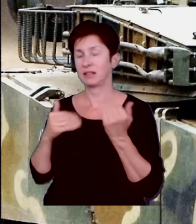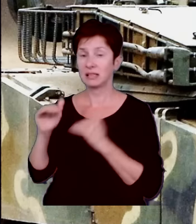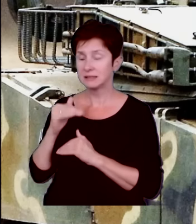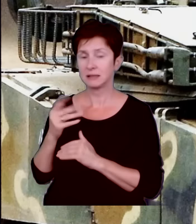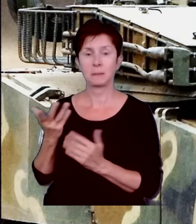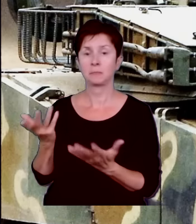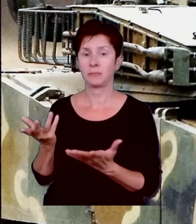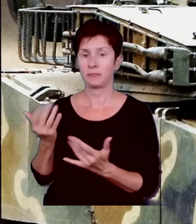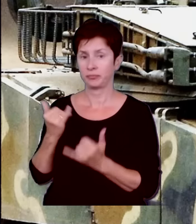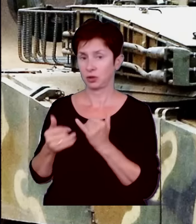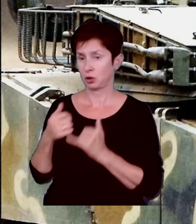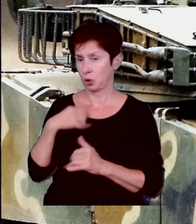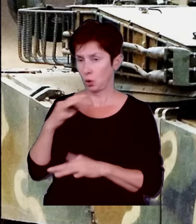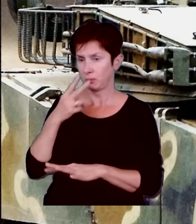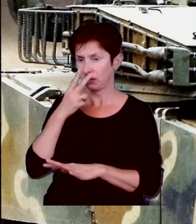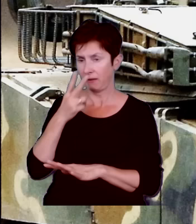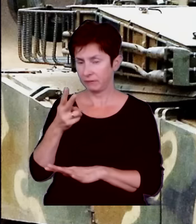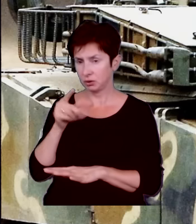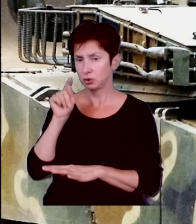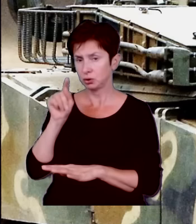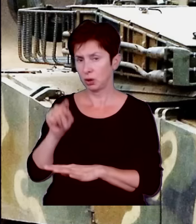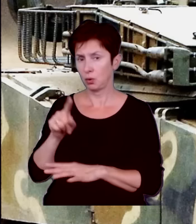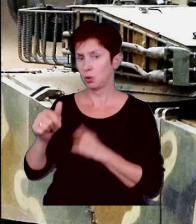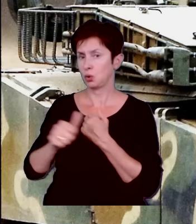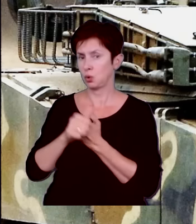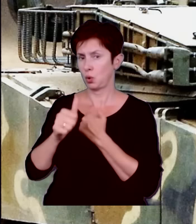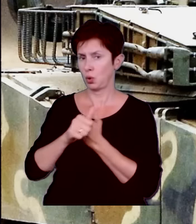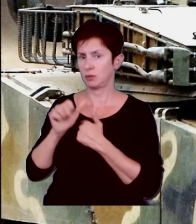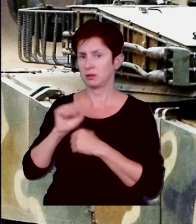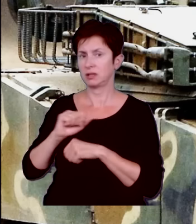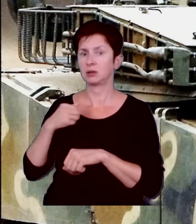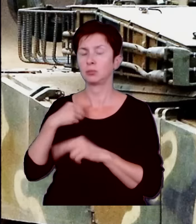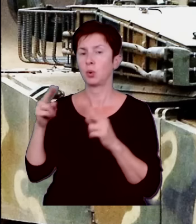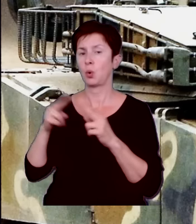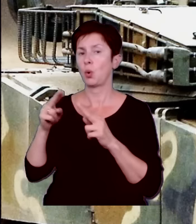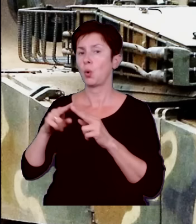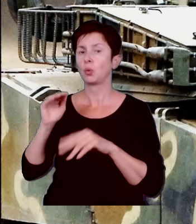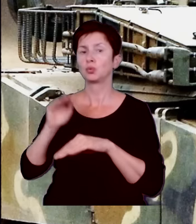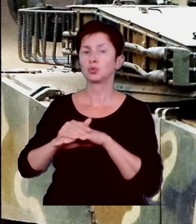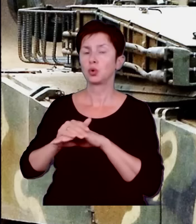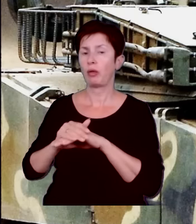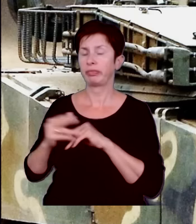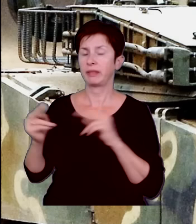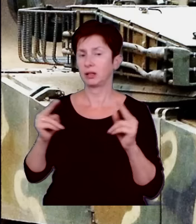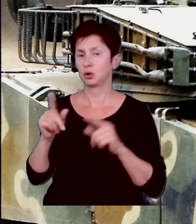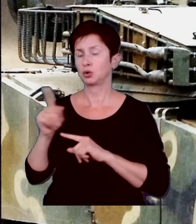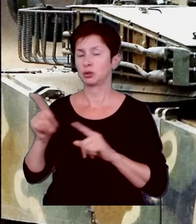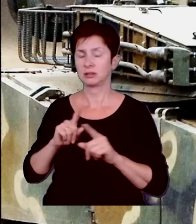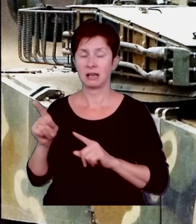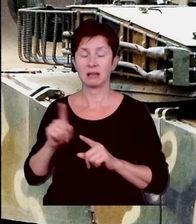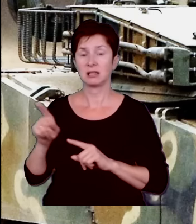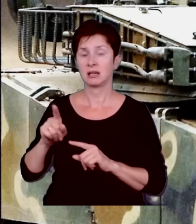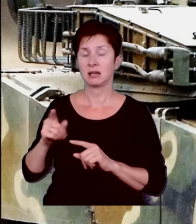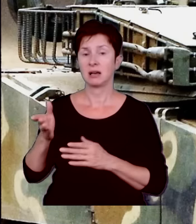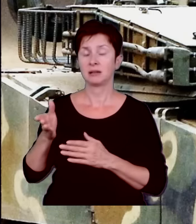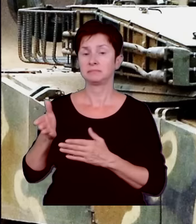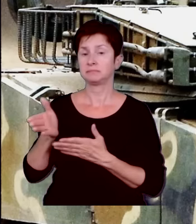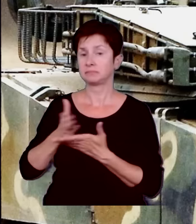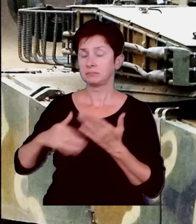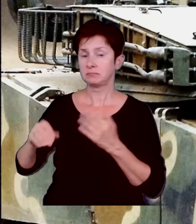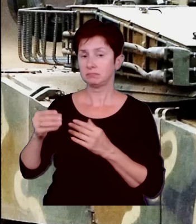dobrze widziałem to ten dokument jest dokumentem uzgodnieni czyli Departament budżetowy resortu obrony narodowej